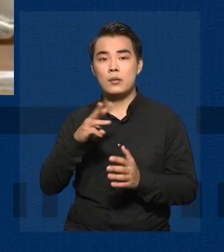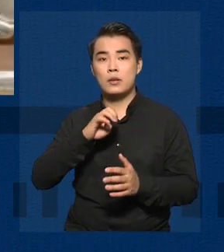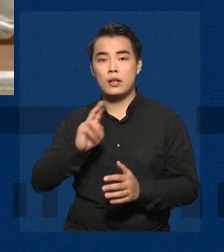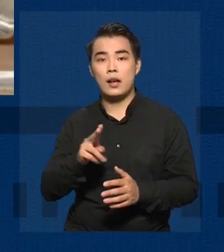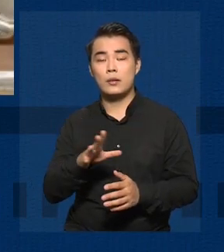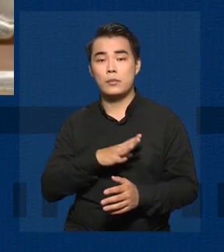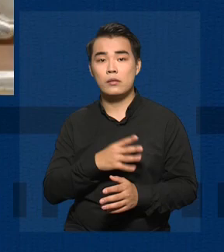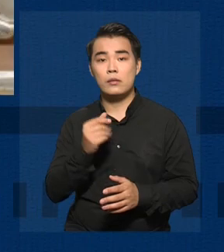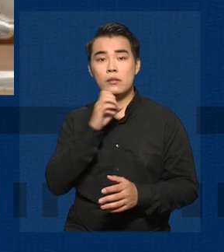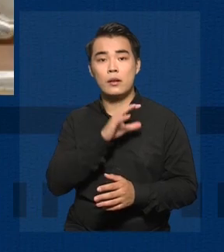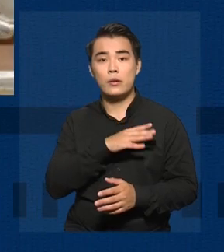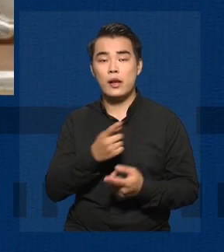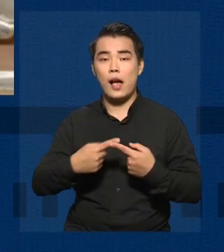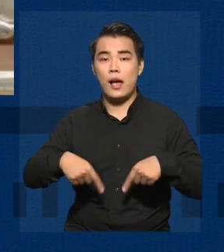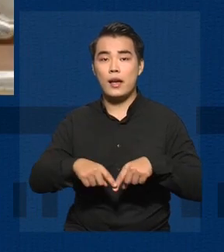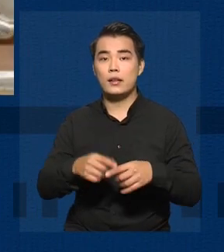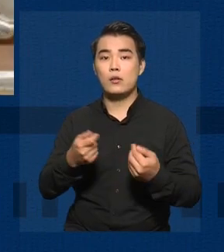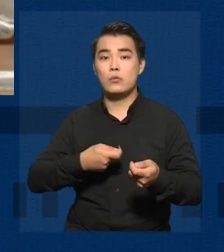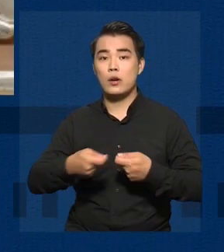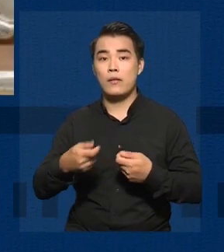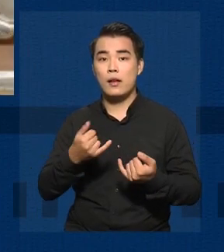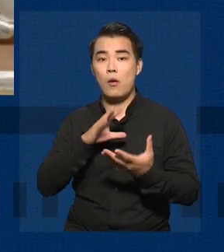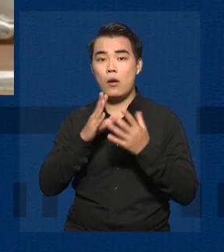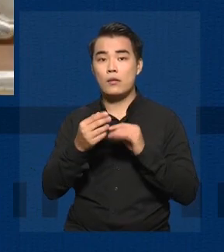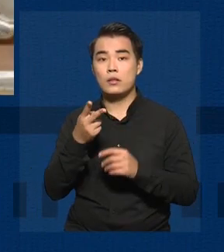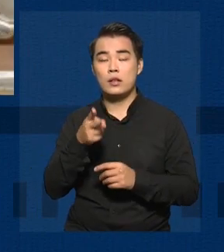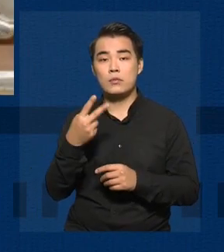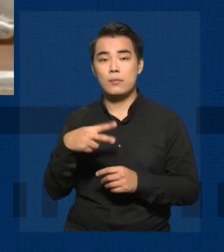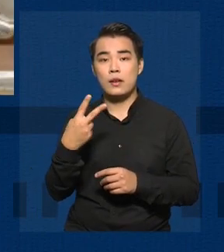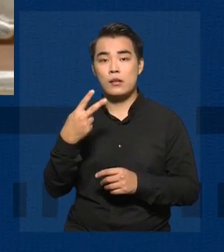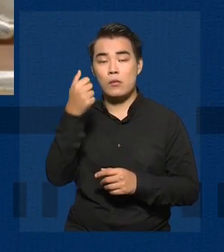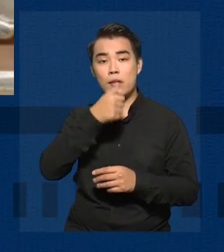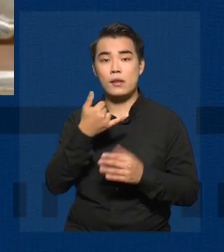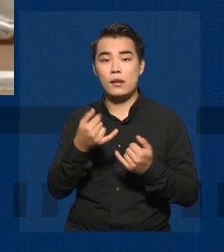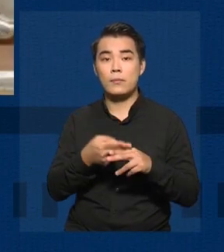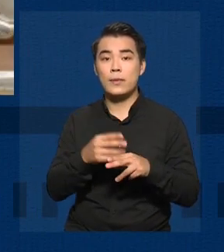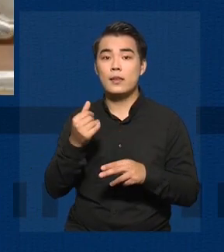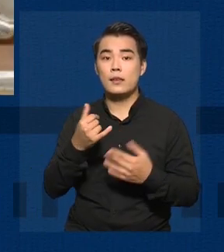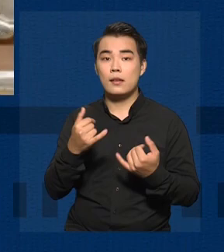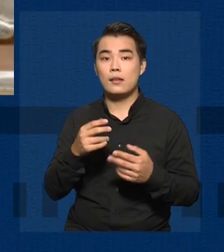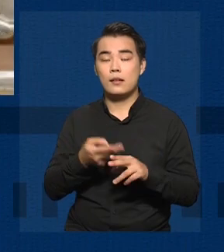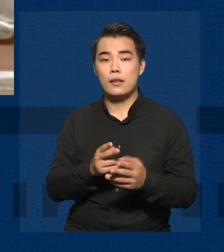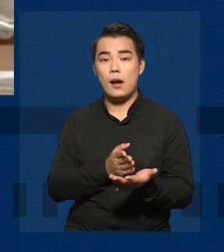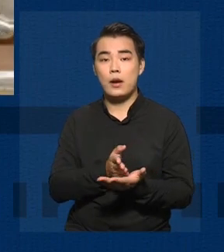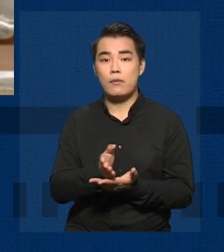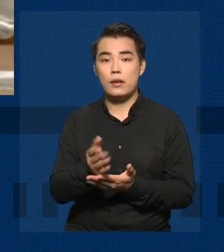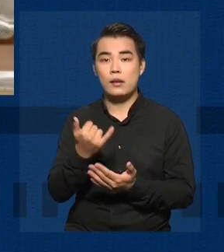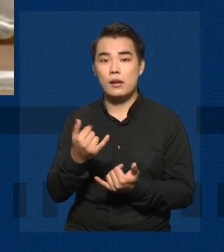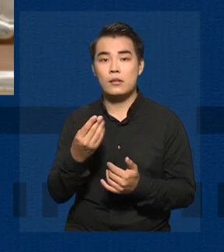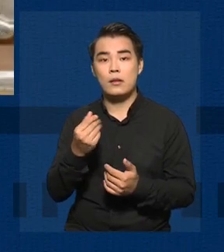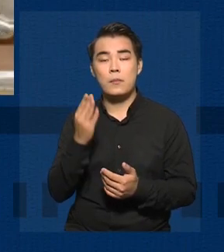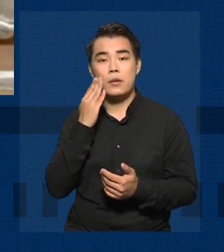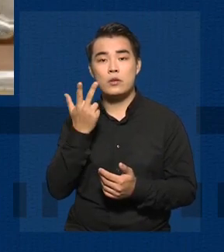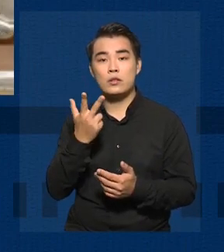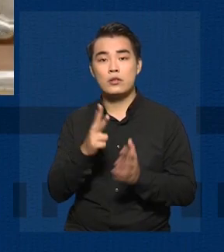өтелді. Сонымен қатар агенттік төрағасы 2022 жылдан бері бюджетке және квазимемлекеттік сектор субъектілеріне құны